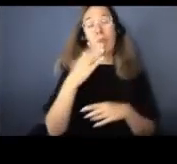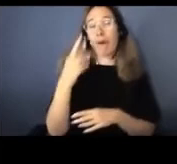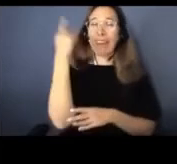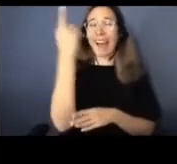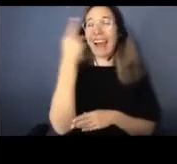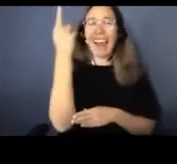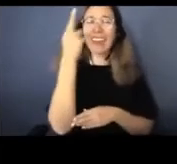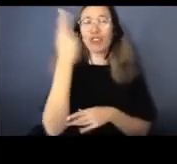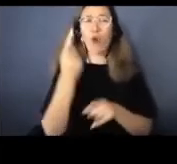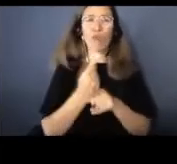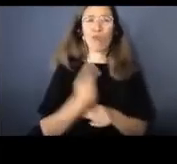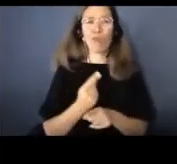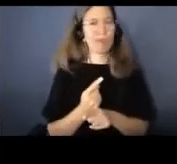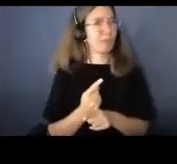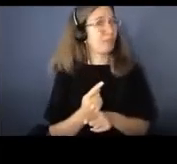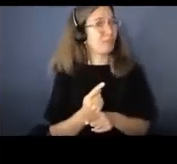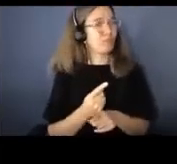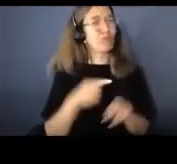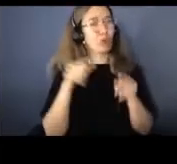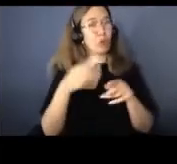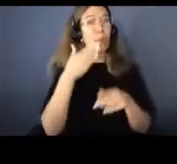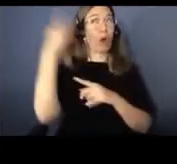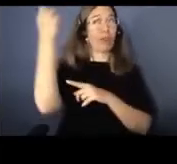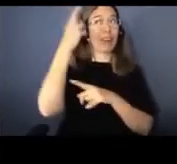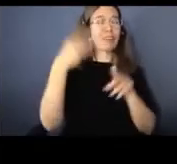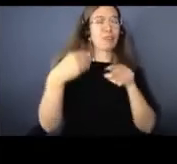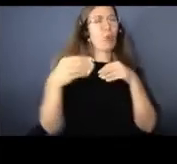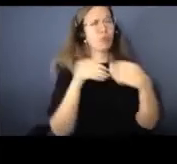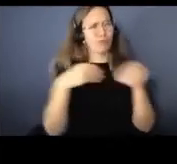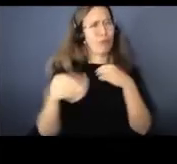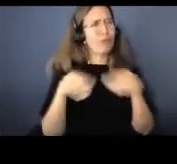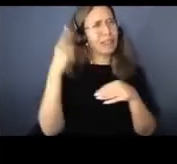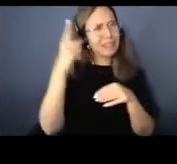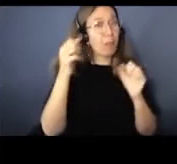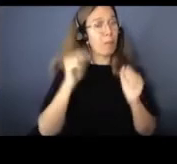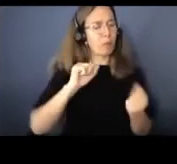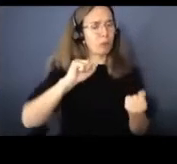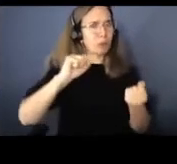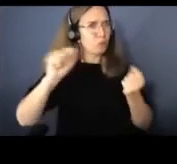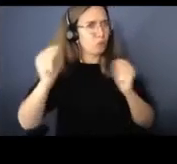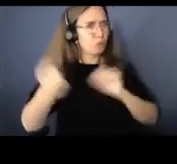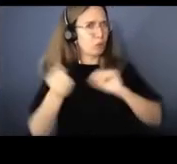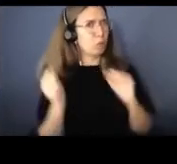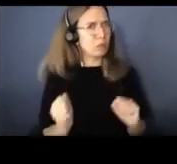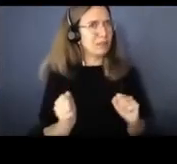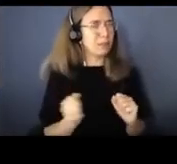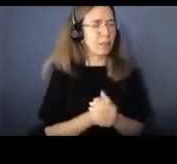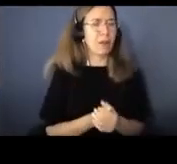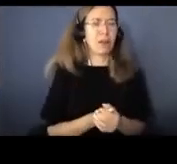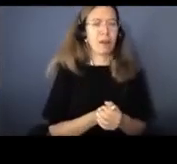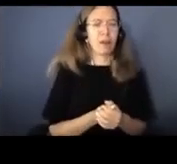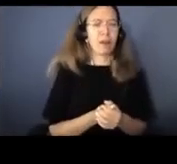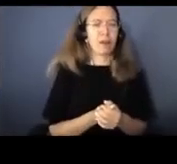légitime ici, c'est une notion qui est très malléable, très flexible et qui pourrait être appelée à évoluer. Et donc, encore une fois, une des